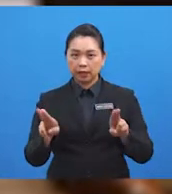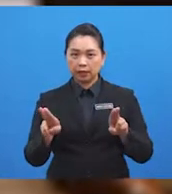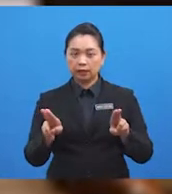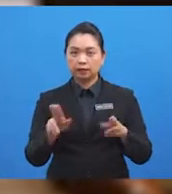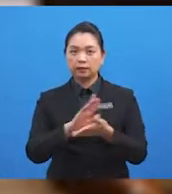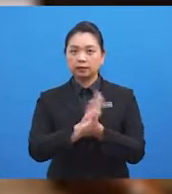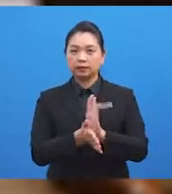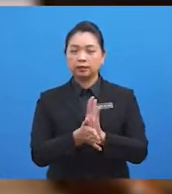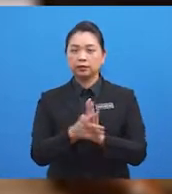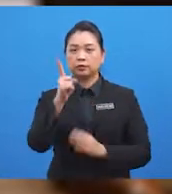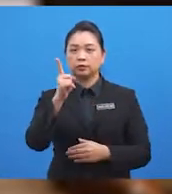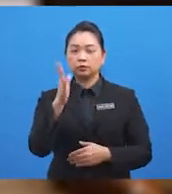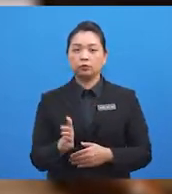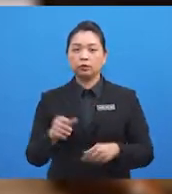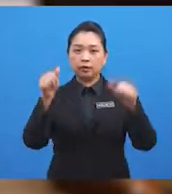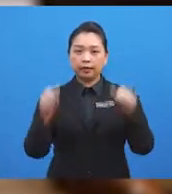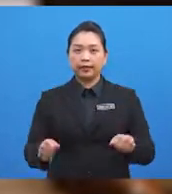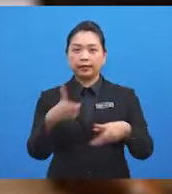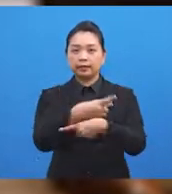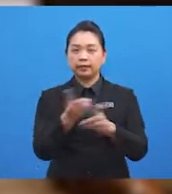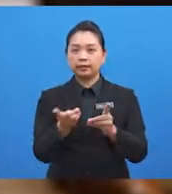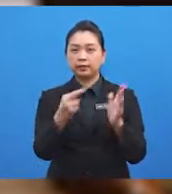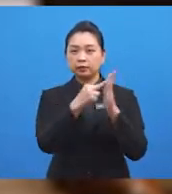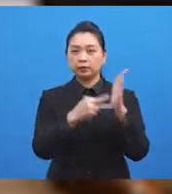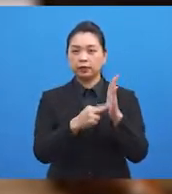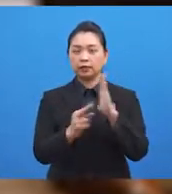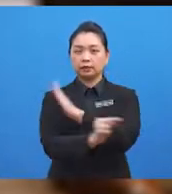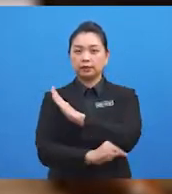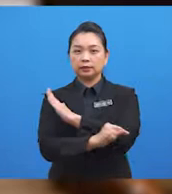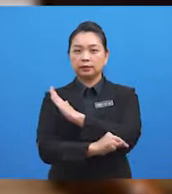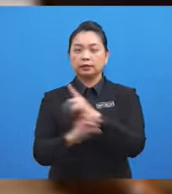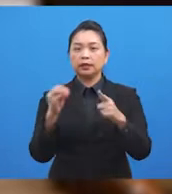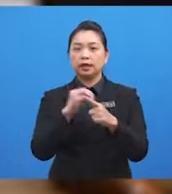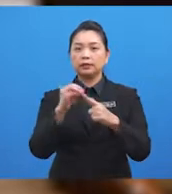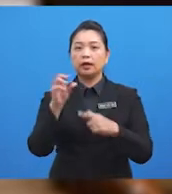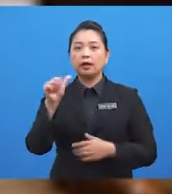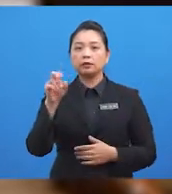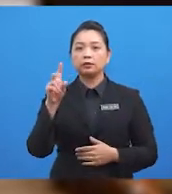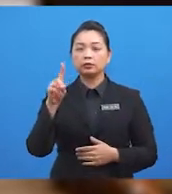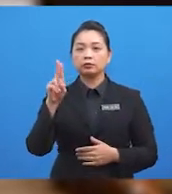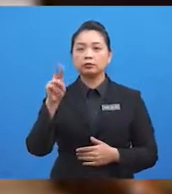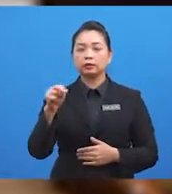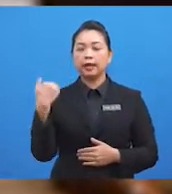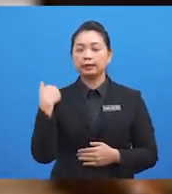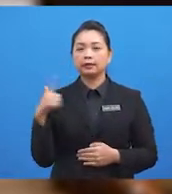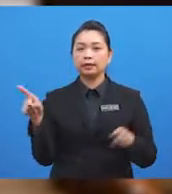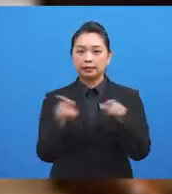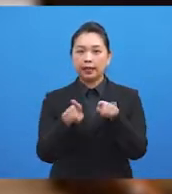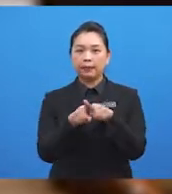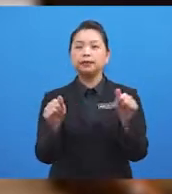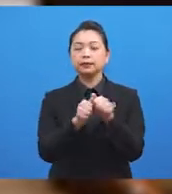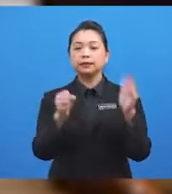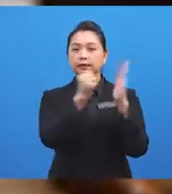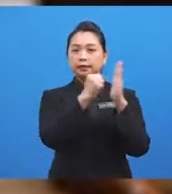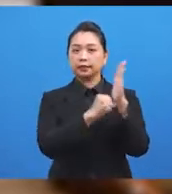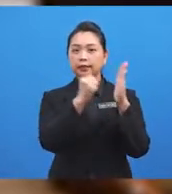untuk menjadi seorang ahli Dewan Undangan Negeri atau ADUN adalah sama seperti